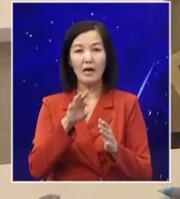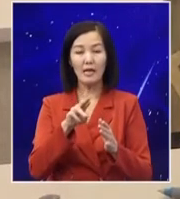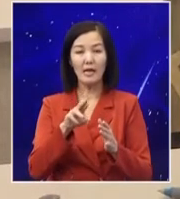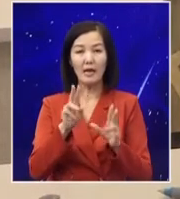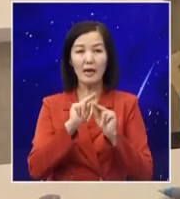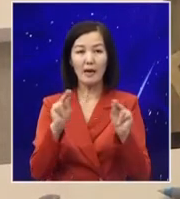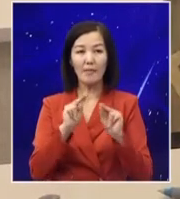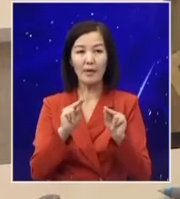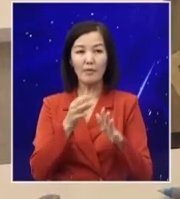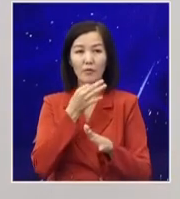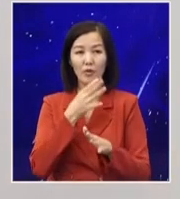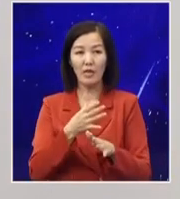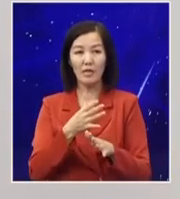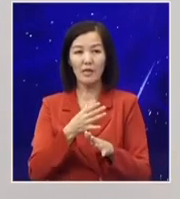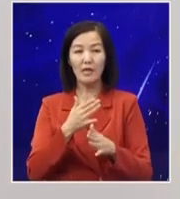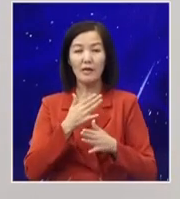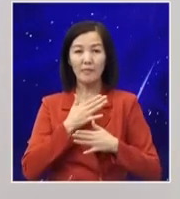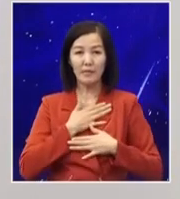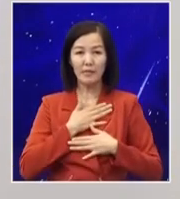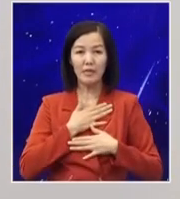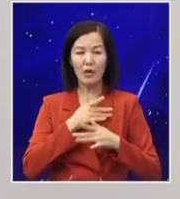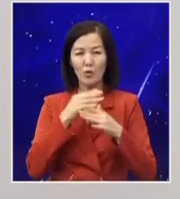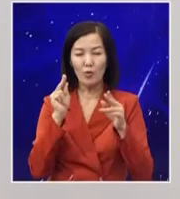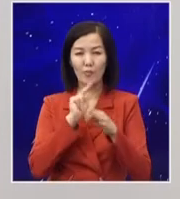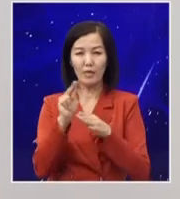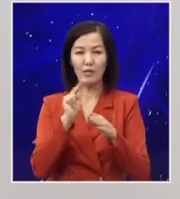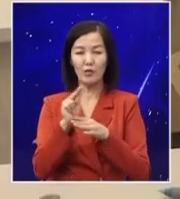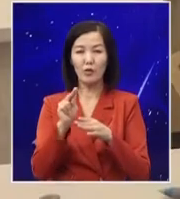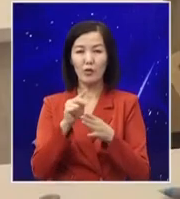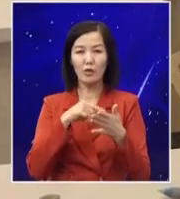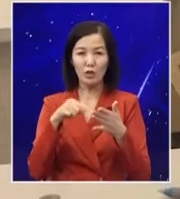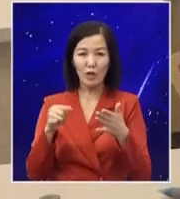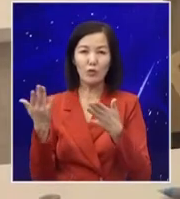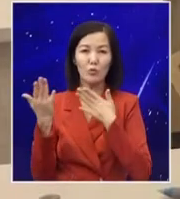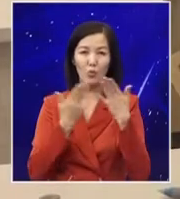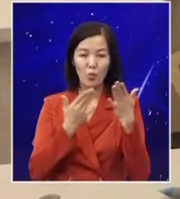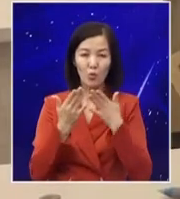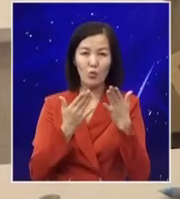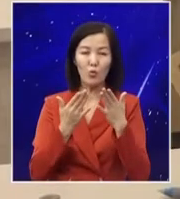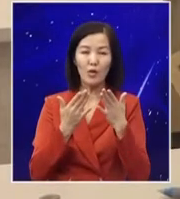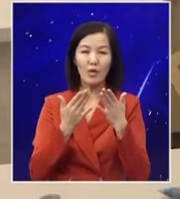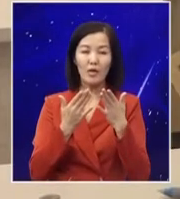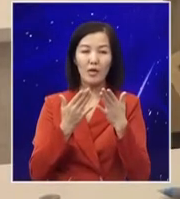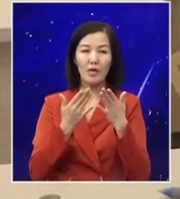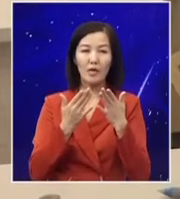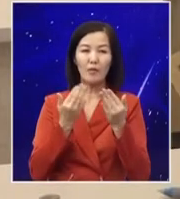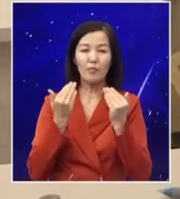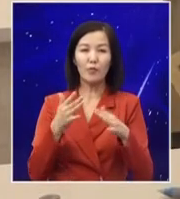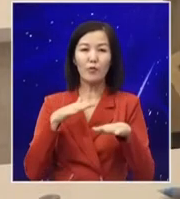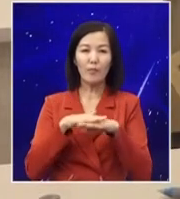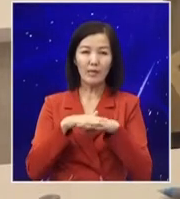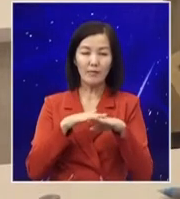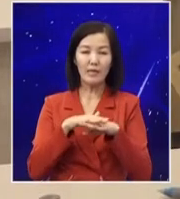апаймыз ұнайды. Бізге көп нәрсе үйретті. Бүгін біз математика сабағын